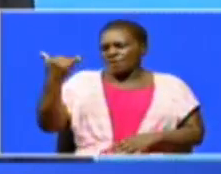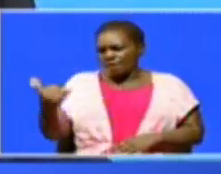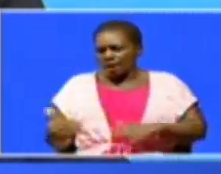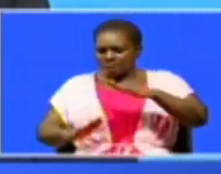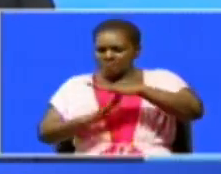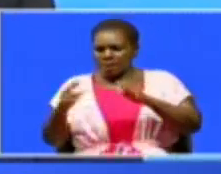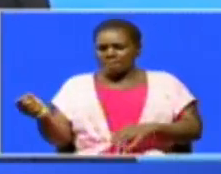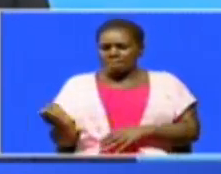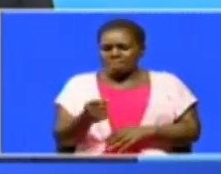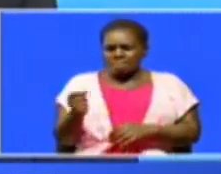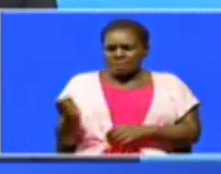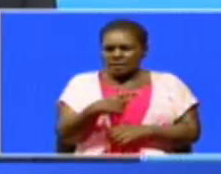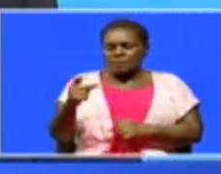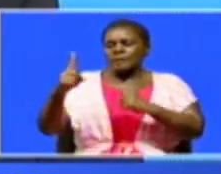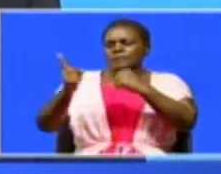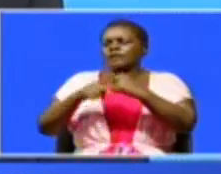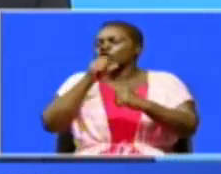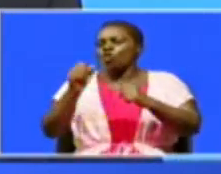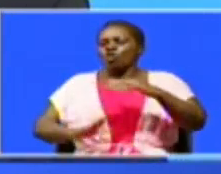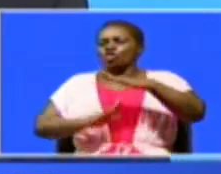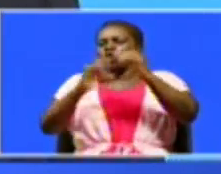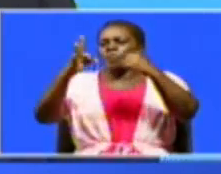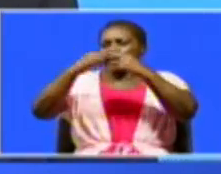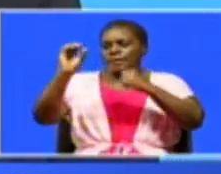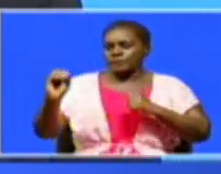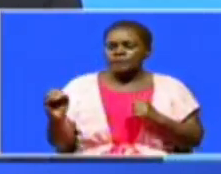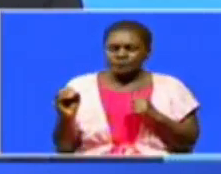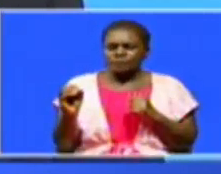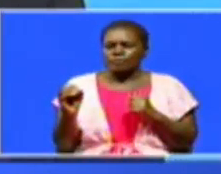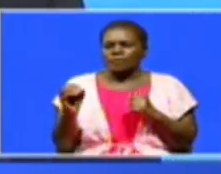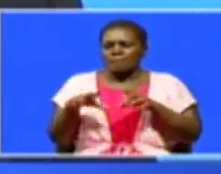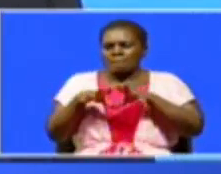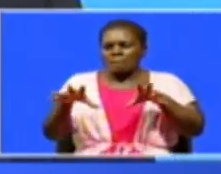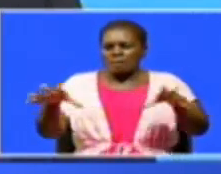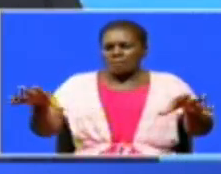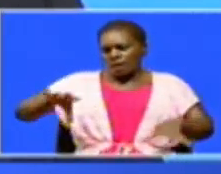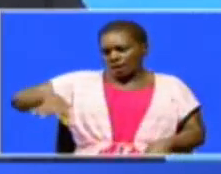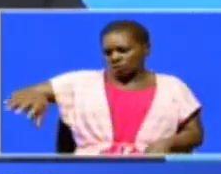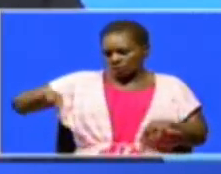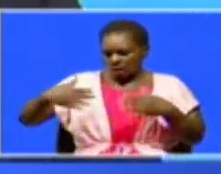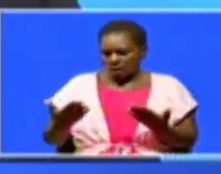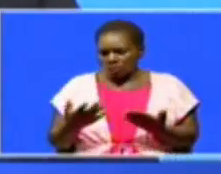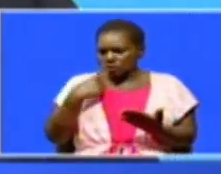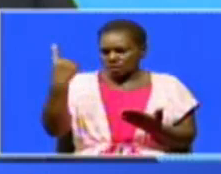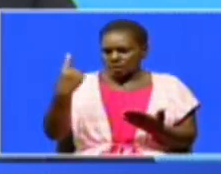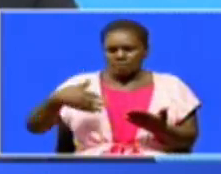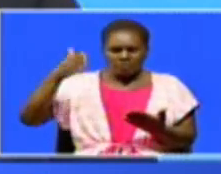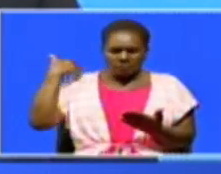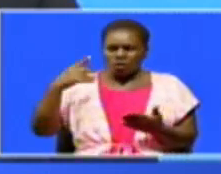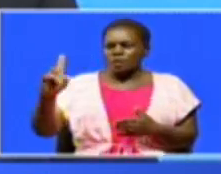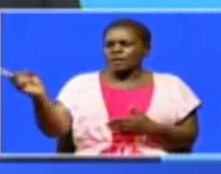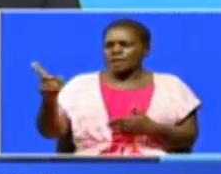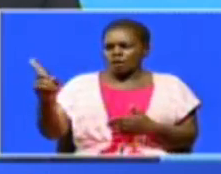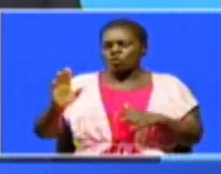is a 6-month-old infant and the oldest is 80. In terms of disaggregation by the counties, as we've mentioned,